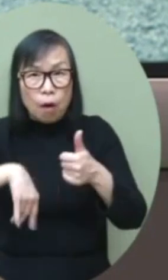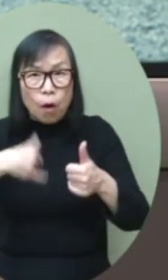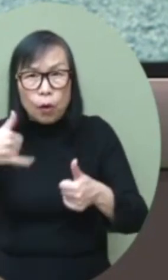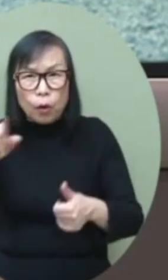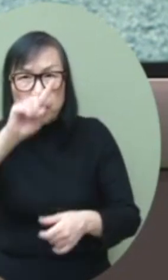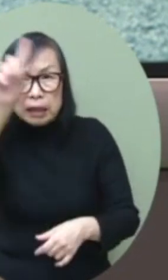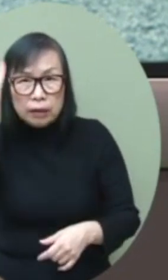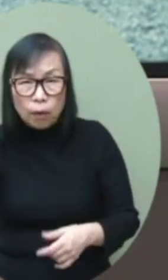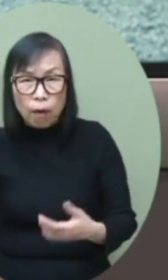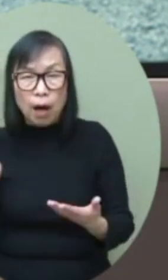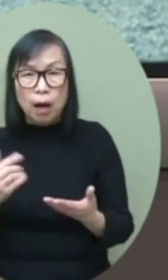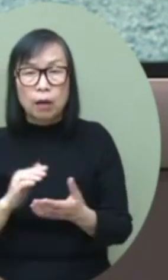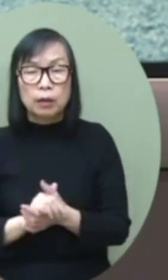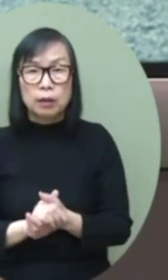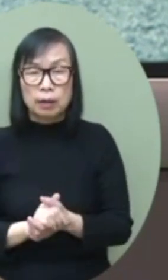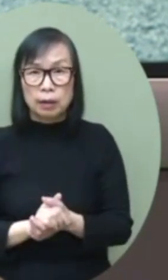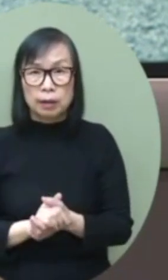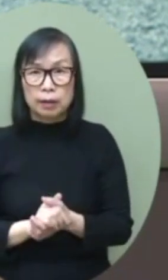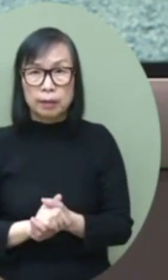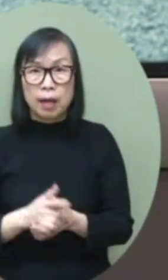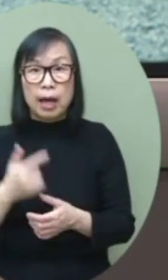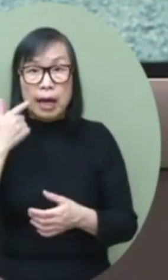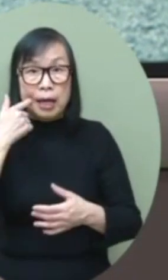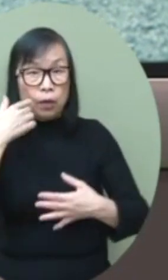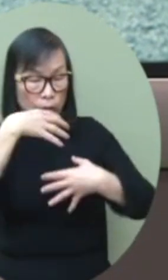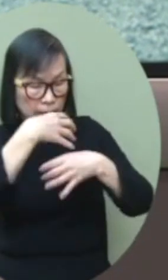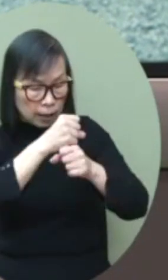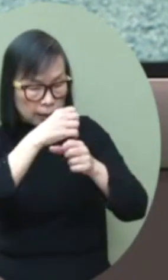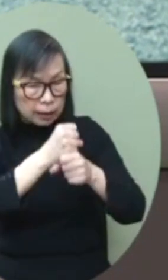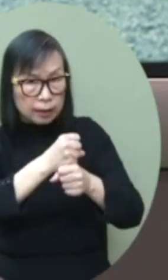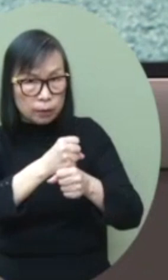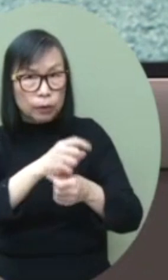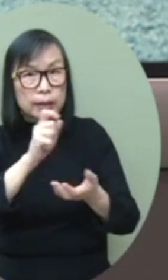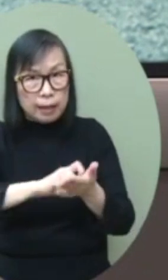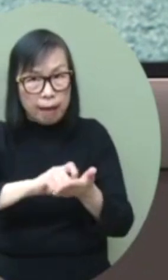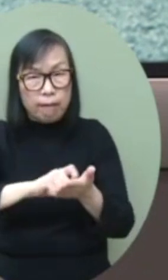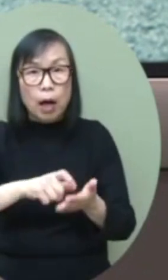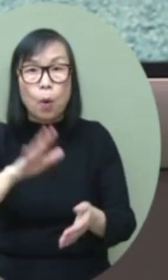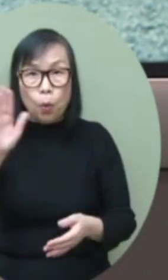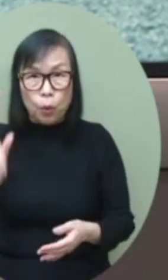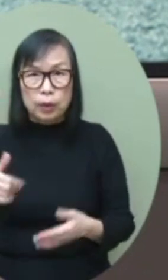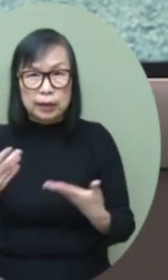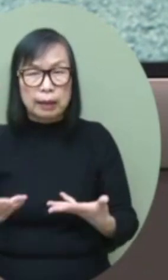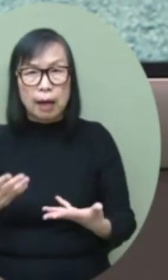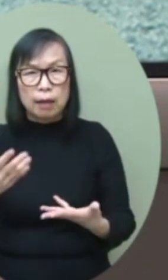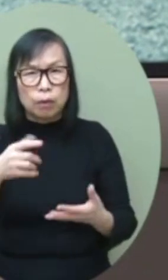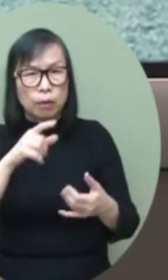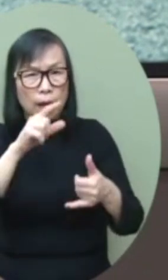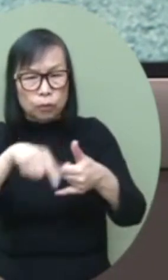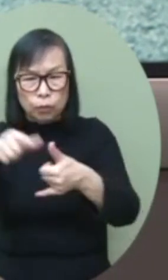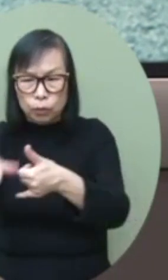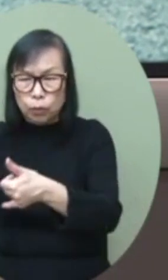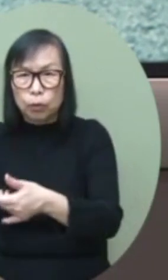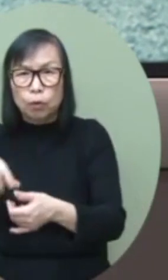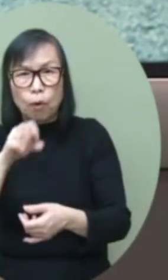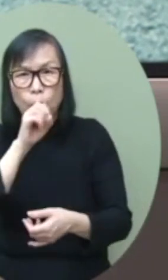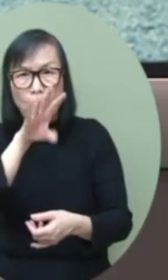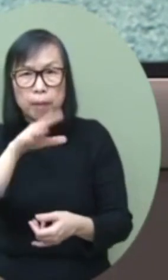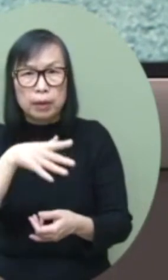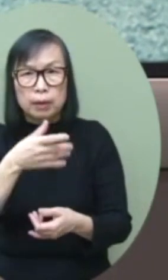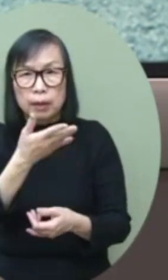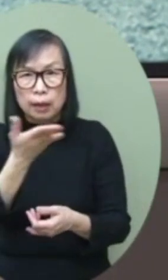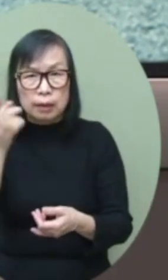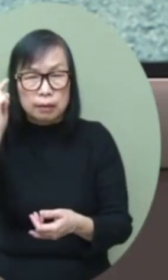其實我哋咧就會喺嗰、那個強制檢測嗰度就會寫翻嘅。咁我而家就好難逐個地方話俾你大家